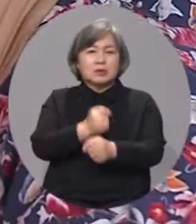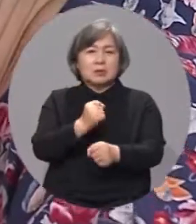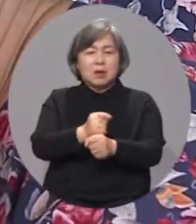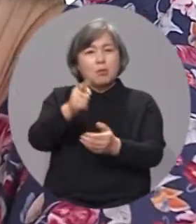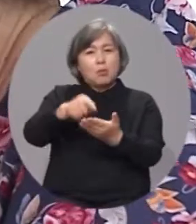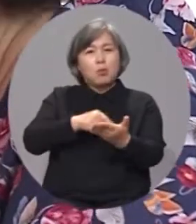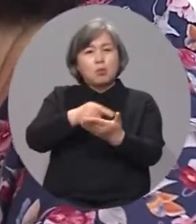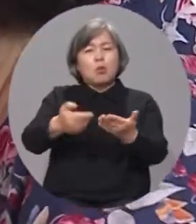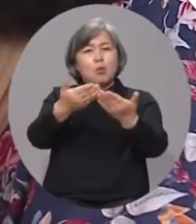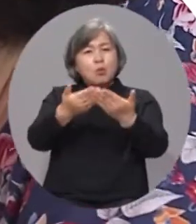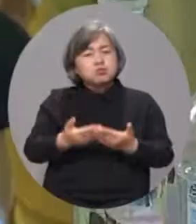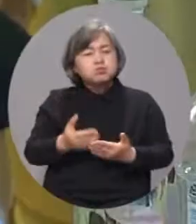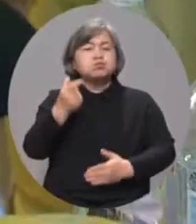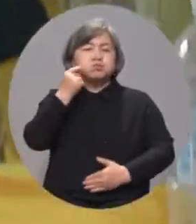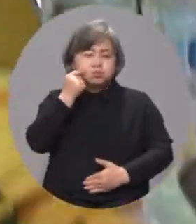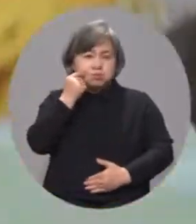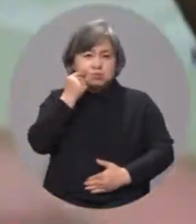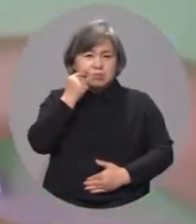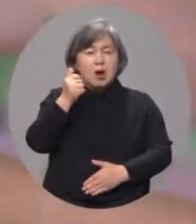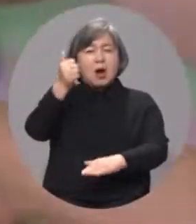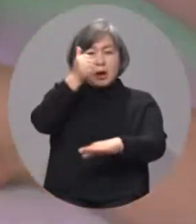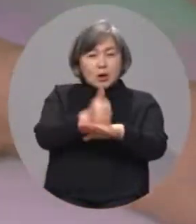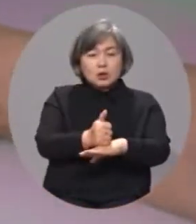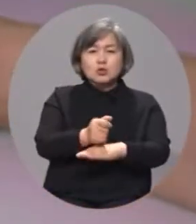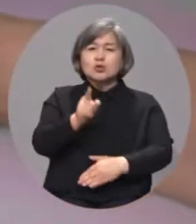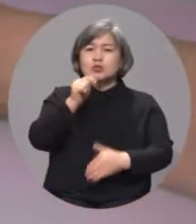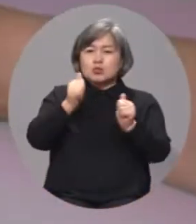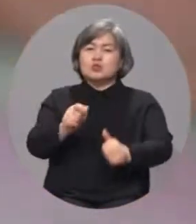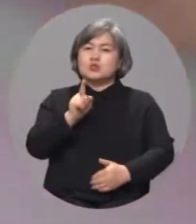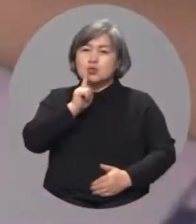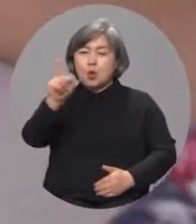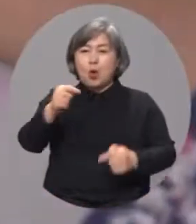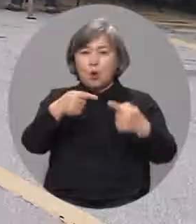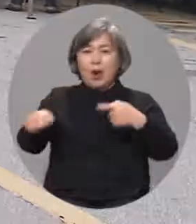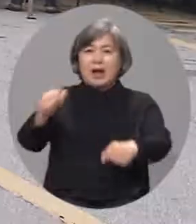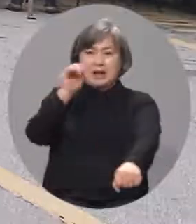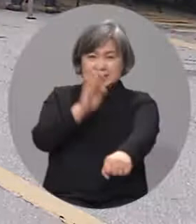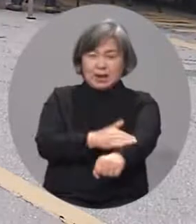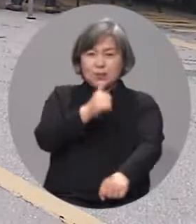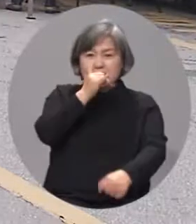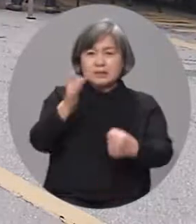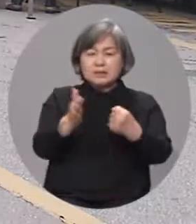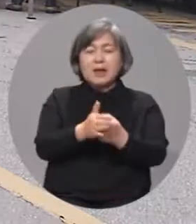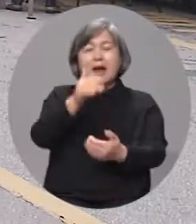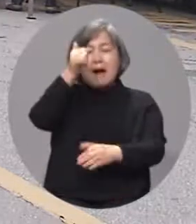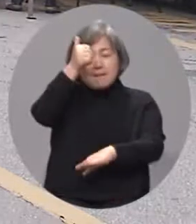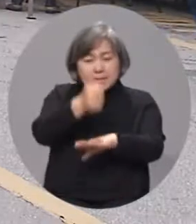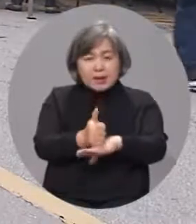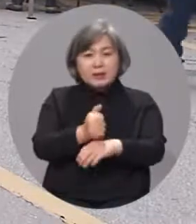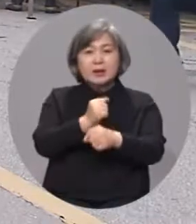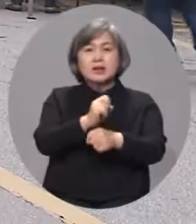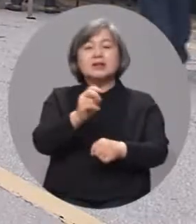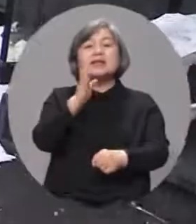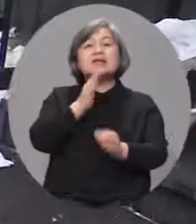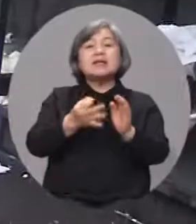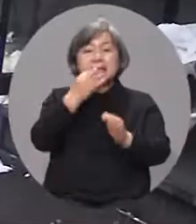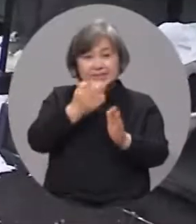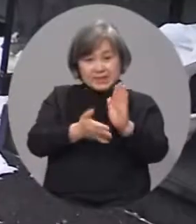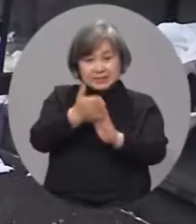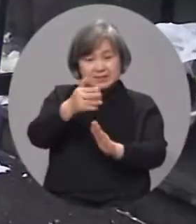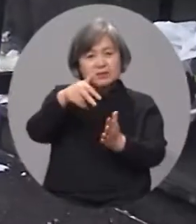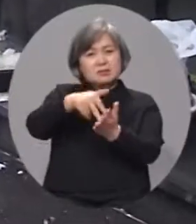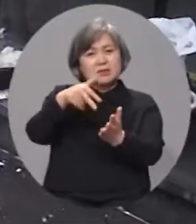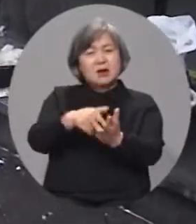아니어서 보상조차 막막한 상황. 결국 소송을 통해 관리 책임이 있는지 판단을 받아봐야 한다는 익산시의